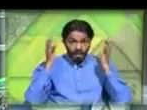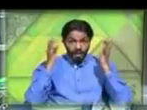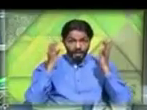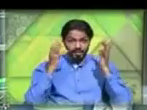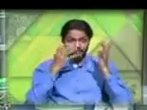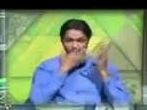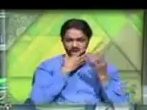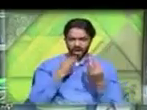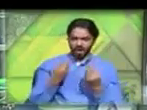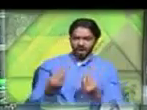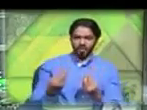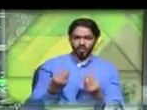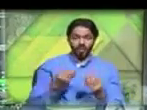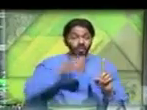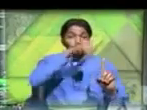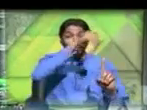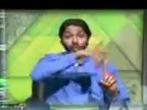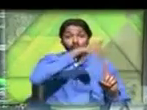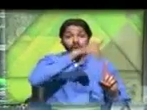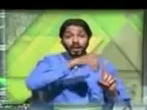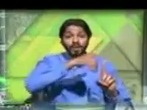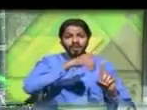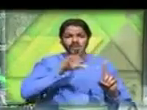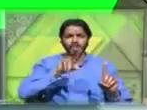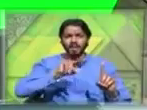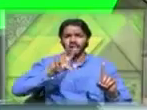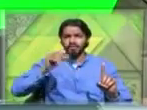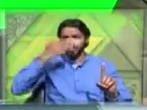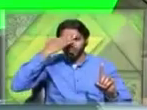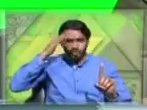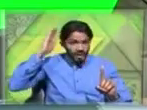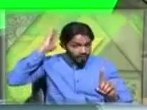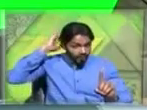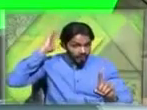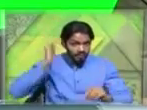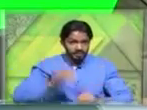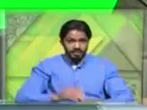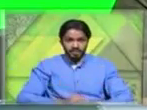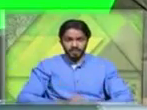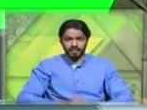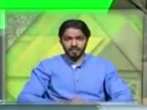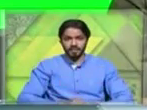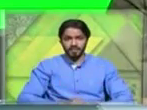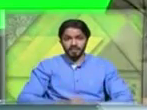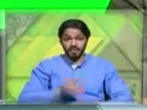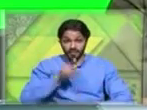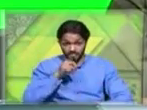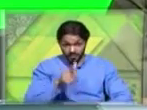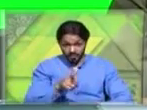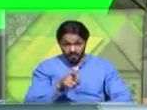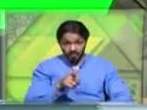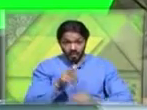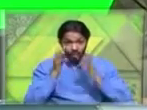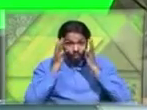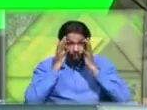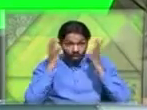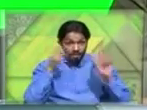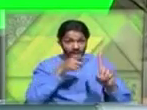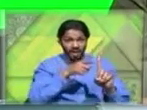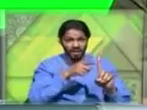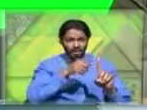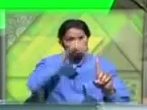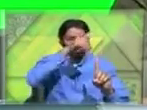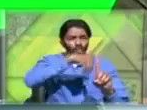أدلاء وفي الحقيقة قطاع طرق. يا لطيف يا لطيف. فهم في الظاهر أدلاء وفي